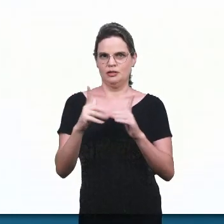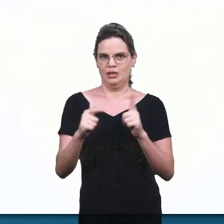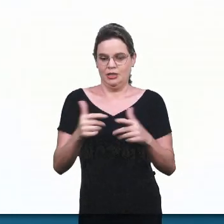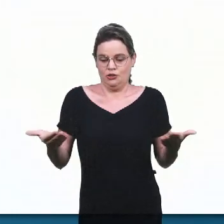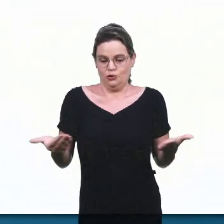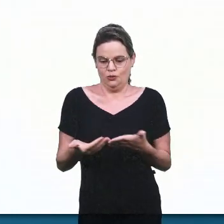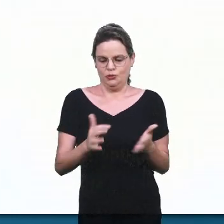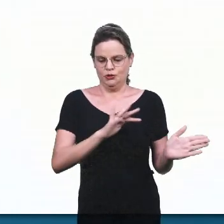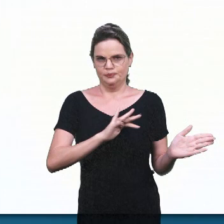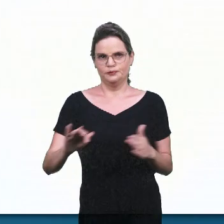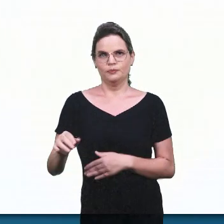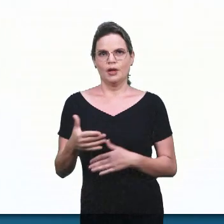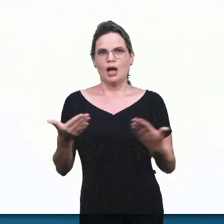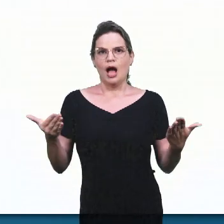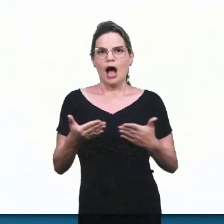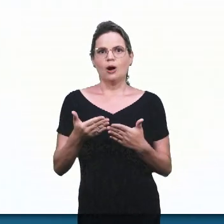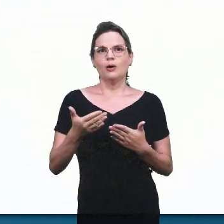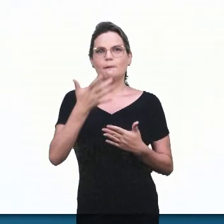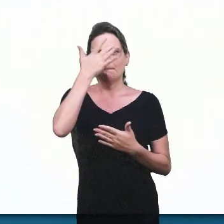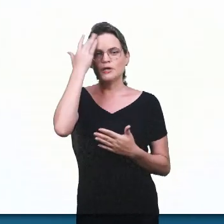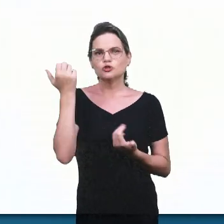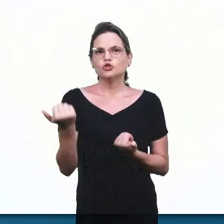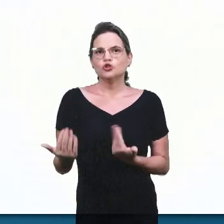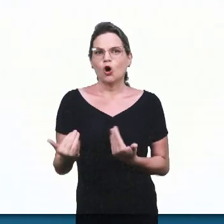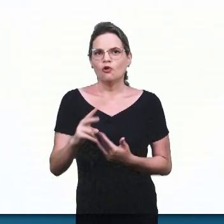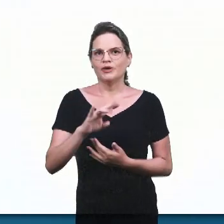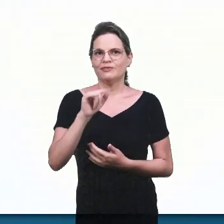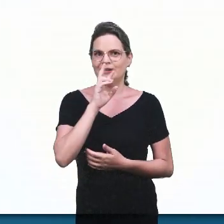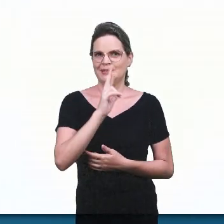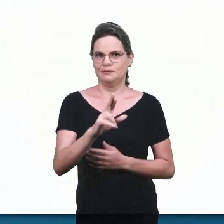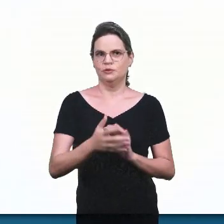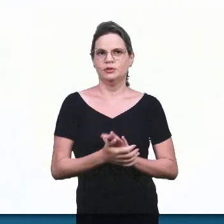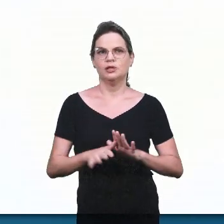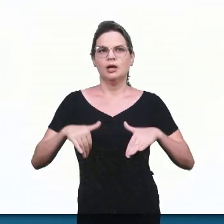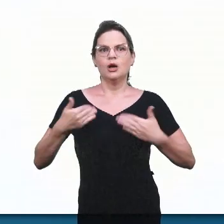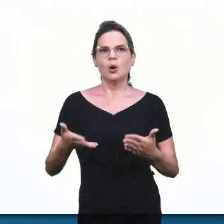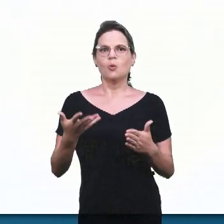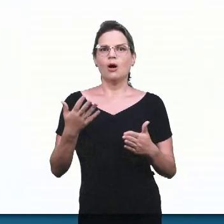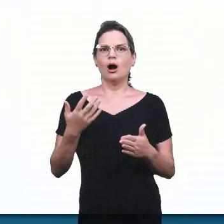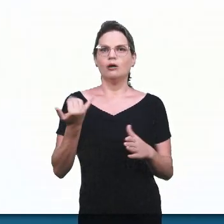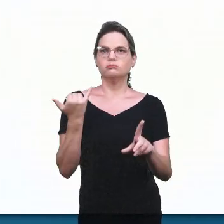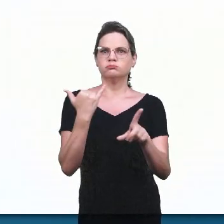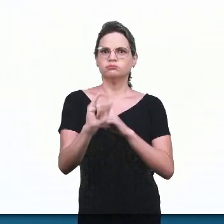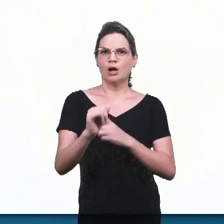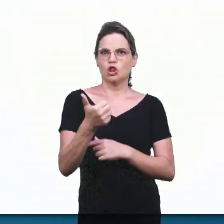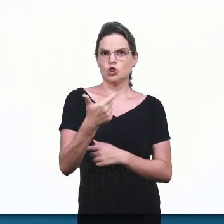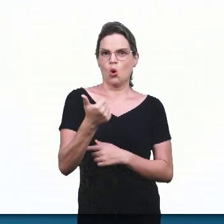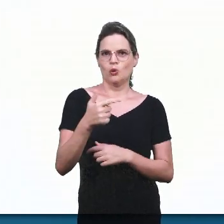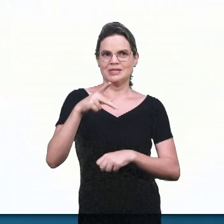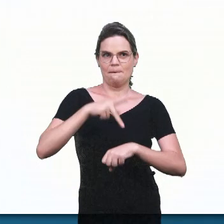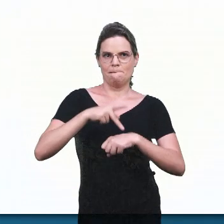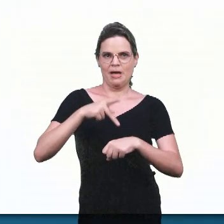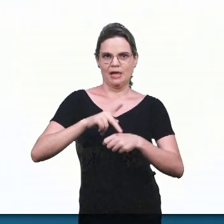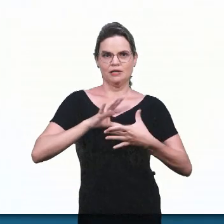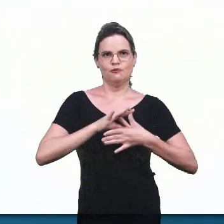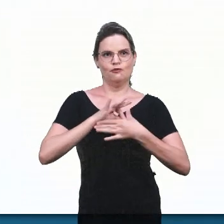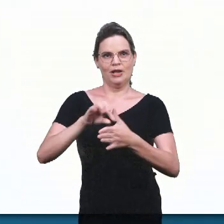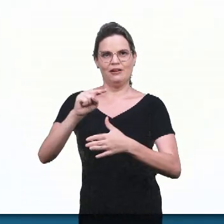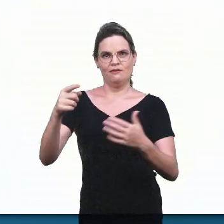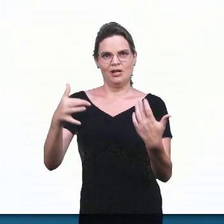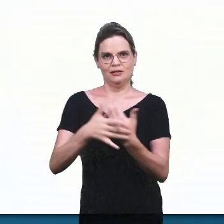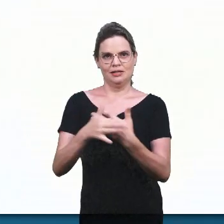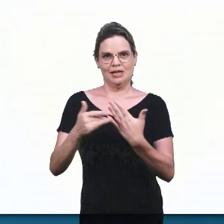Maintenant, une question pour les universitaires, les jeunes universitaires. Quelle est l'application prophétique des 12 pierres amenées